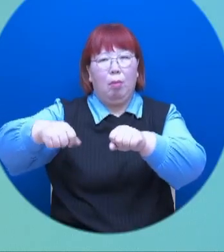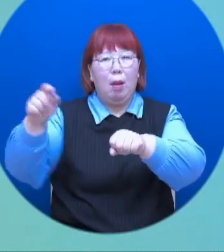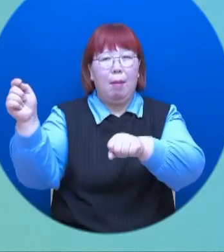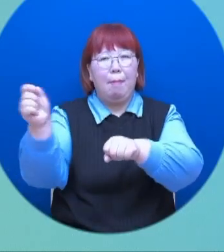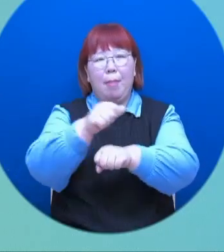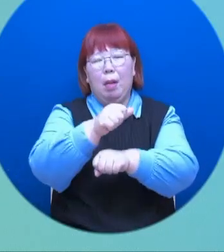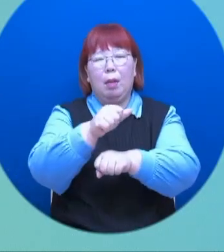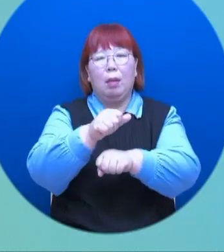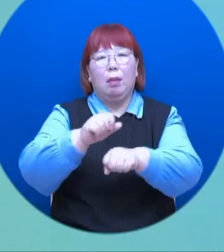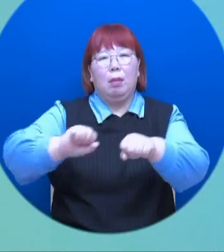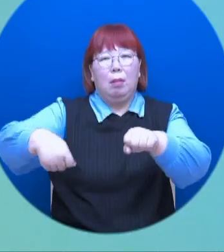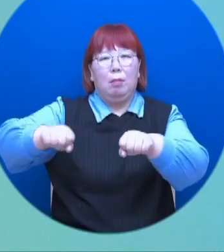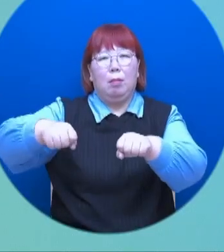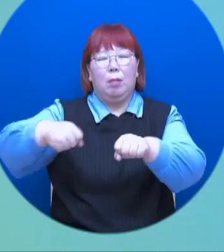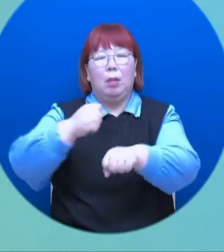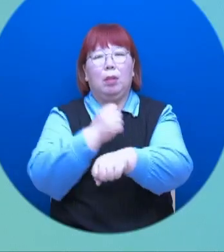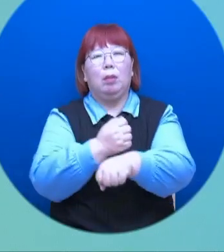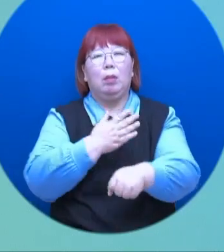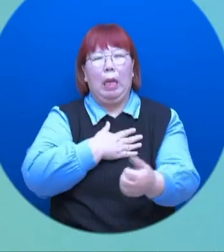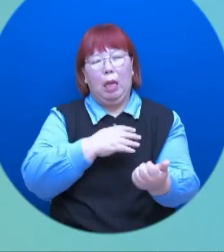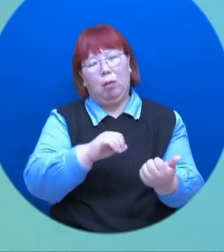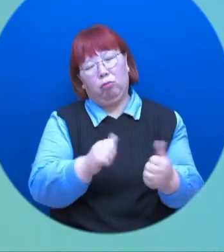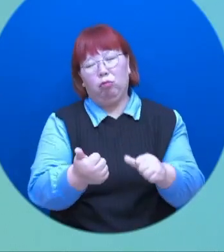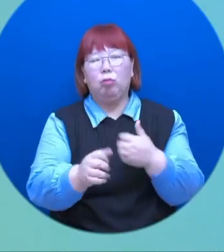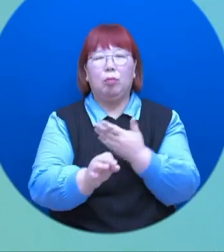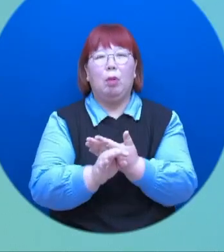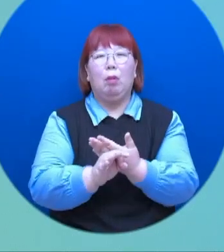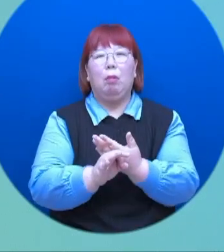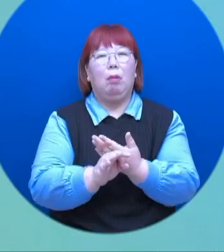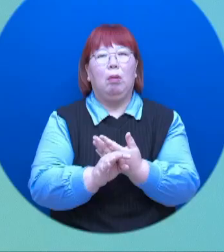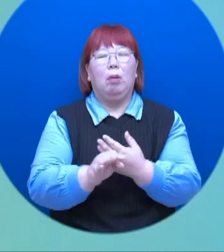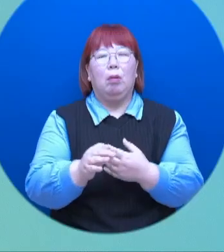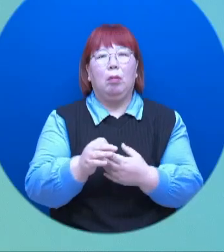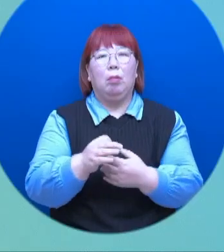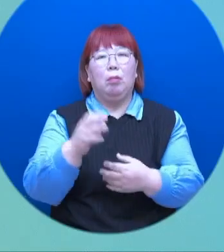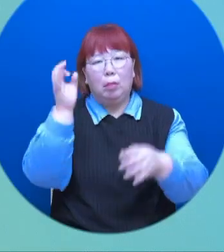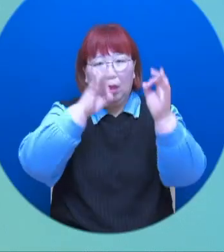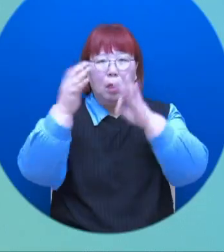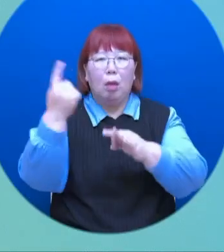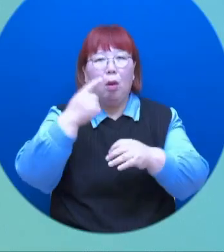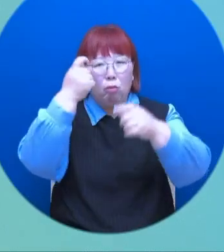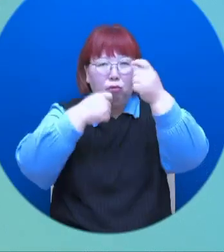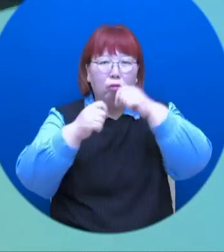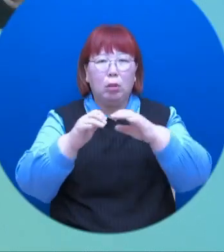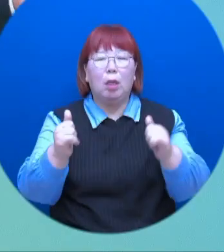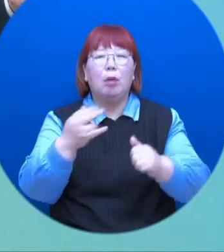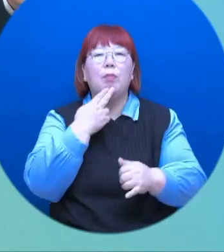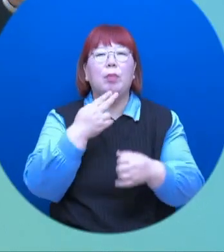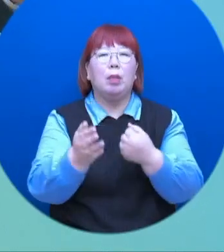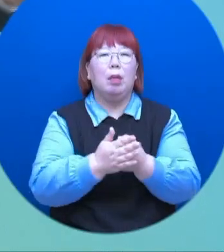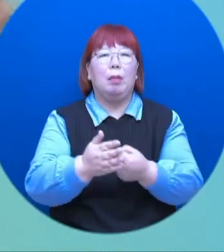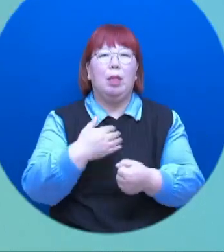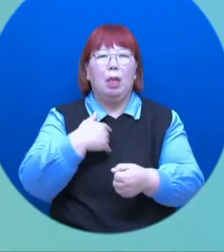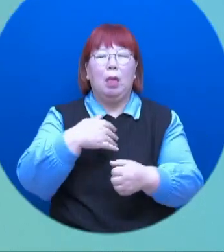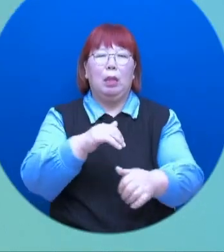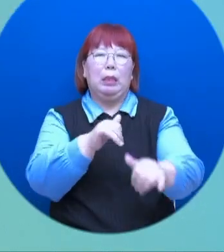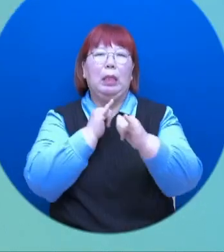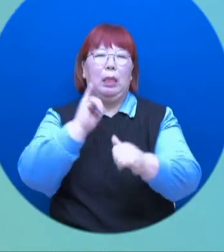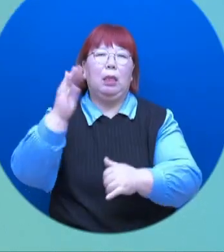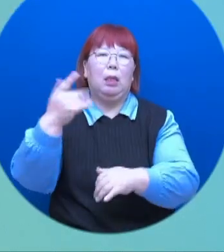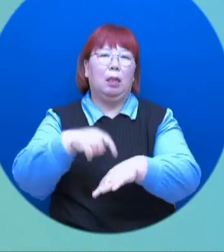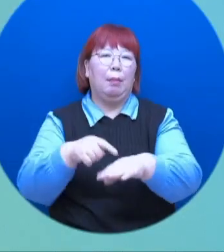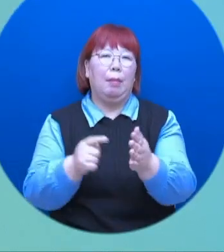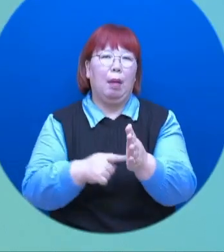죽는다 할지라도 울어줄 사람, 찾아와 문상할 사람도 없으니 내 인생을 이렇게 끝나야 되겠다라고 하는